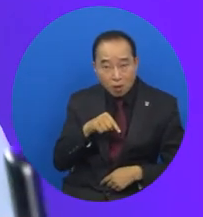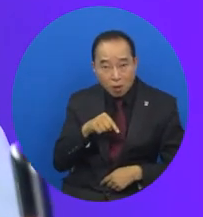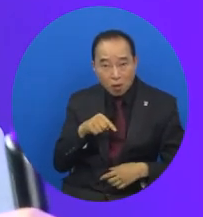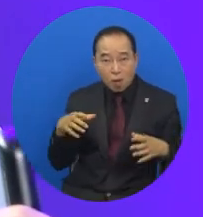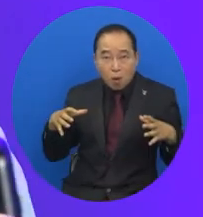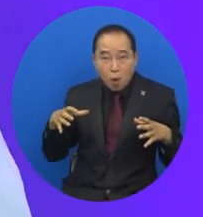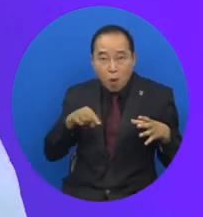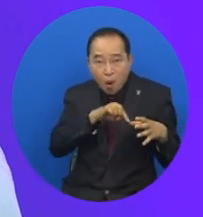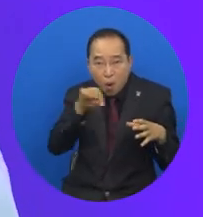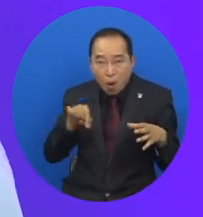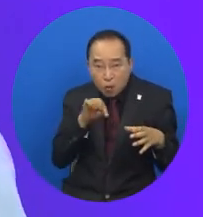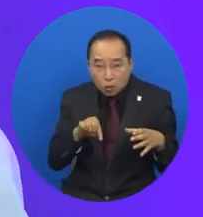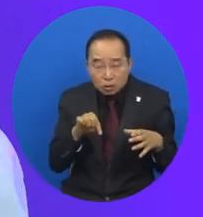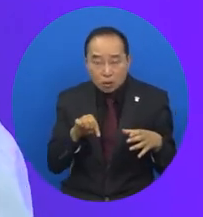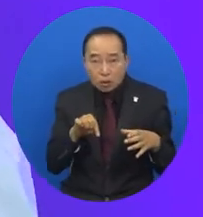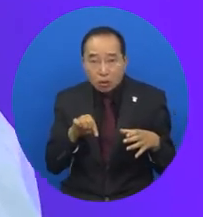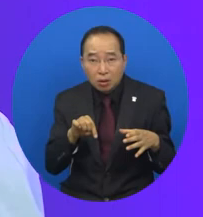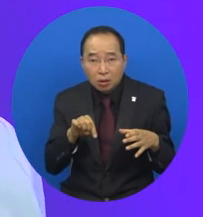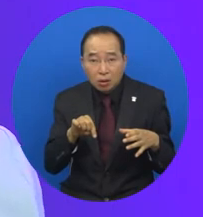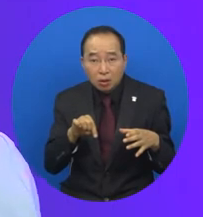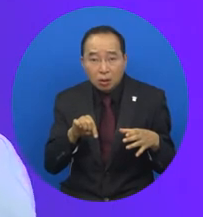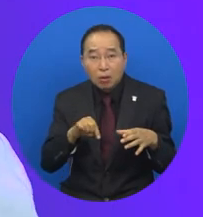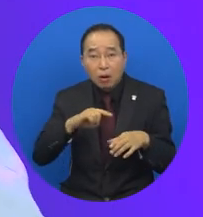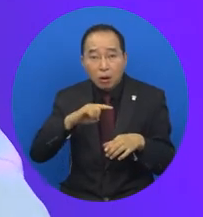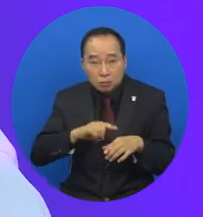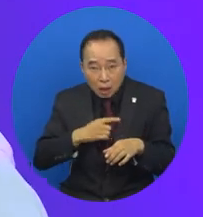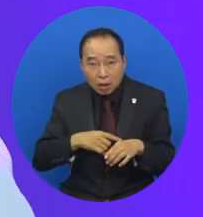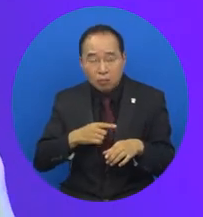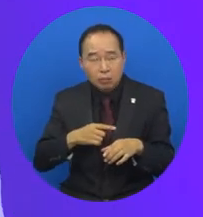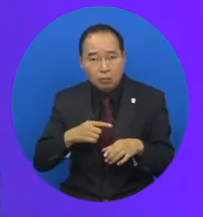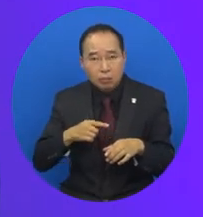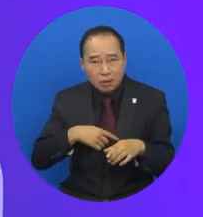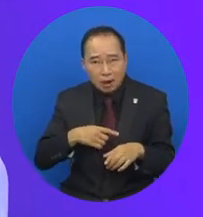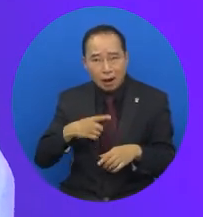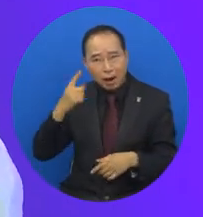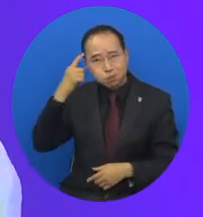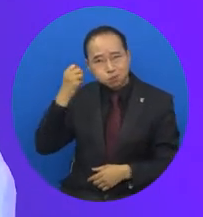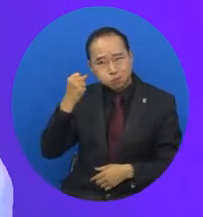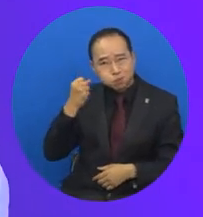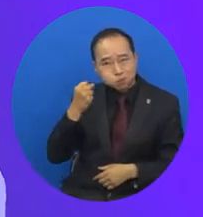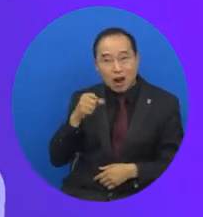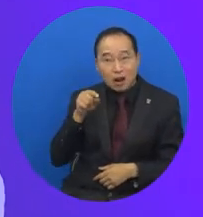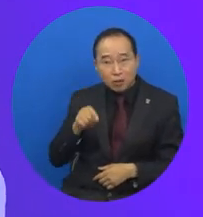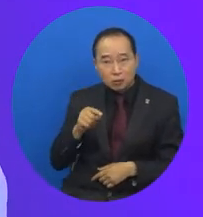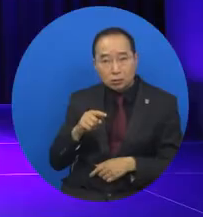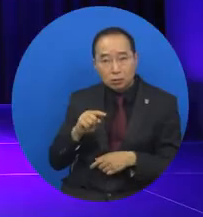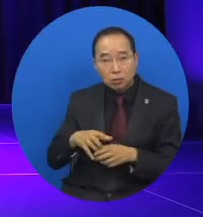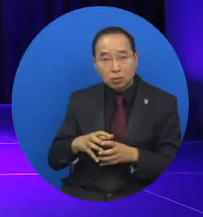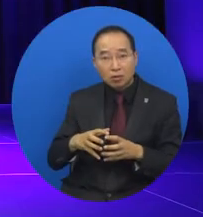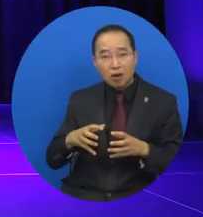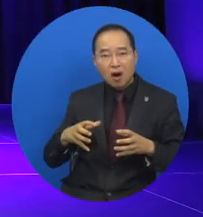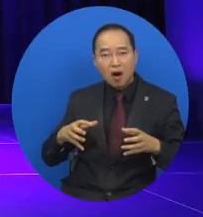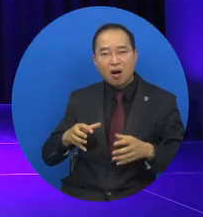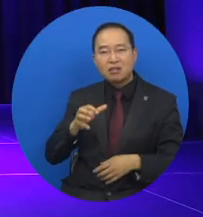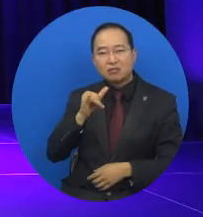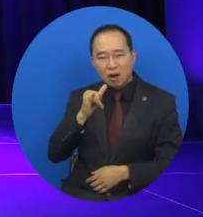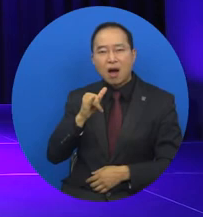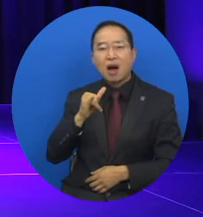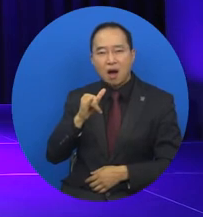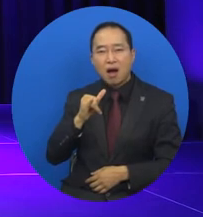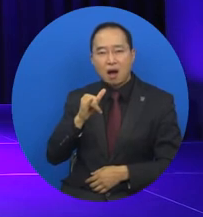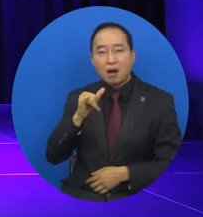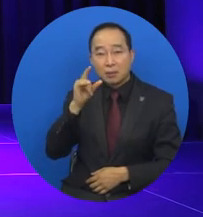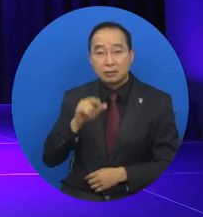편견들의 파도 속에서 계속 헤엄치면서 제 섬들이 점점 커지는 것을 목격하고 있습니다. 이것을